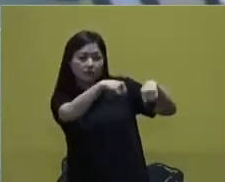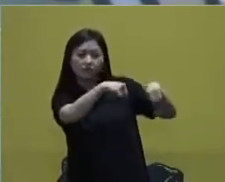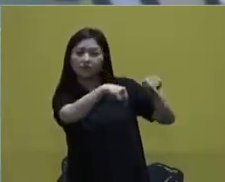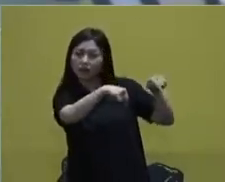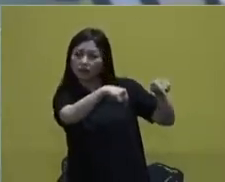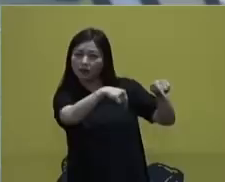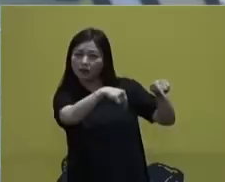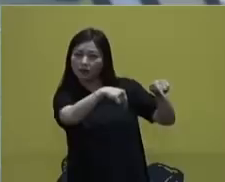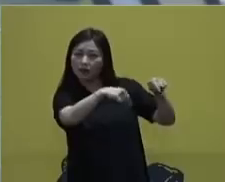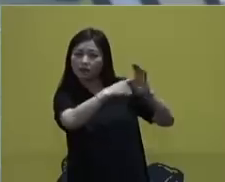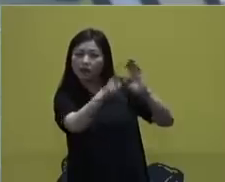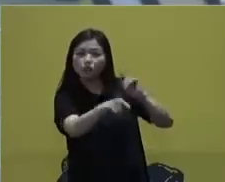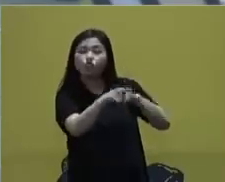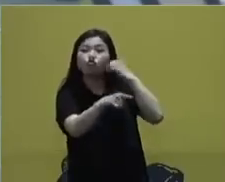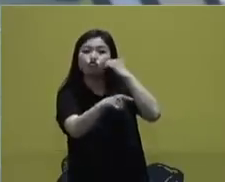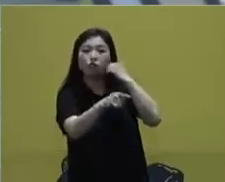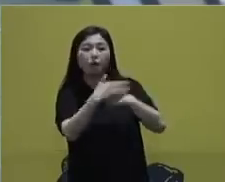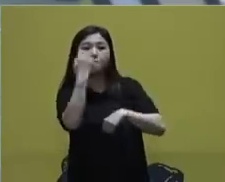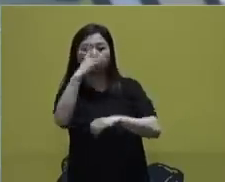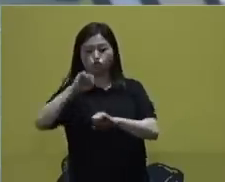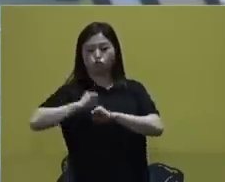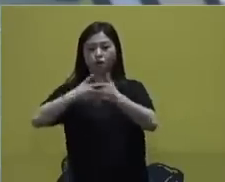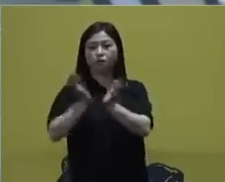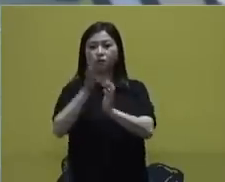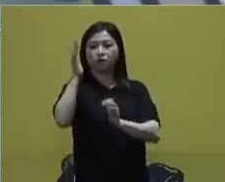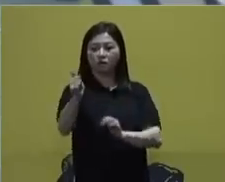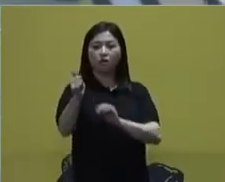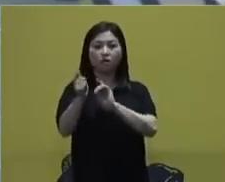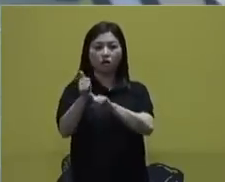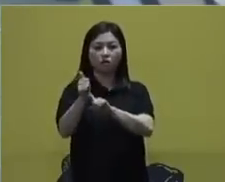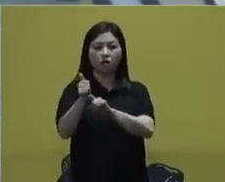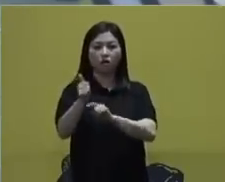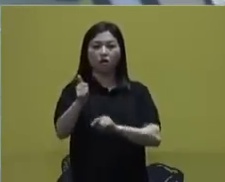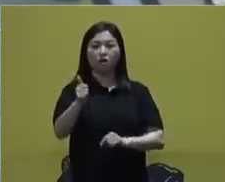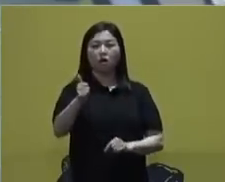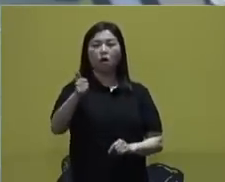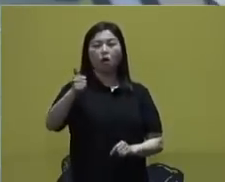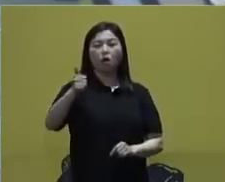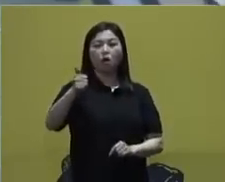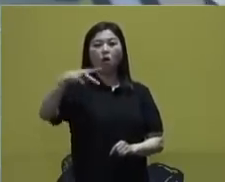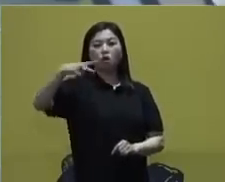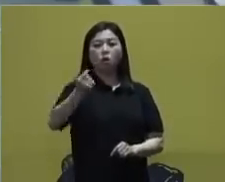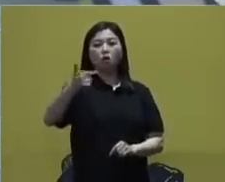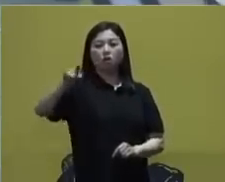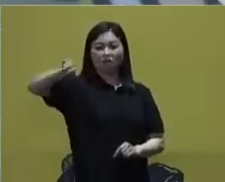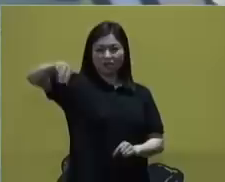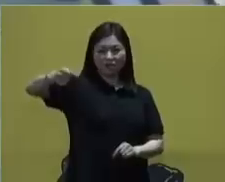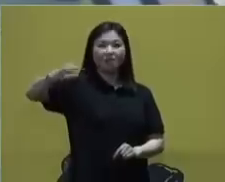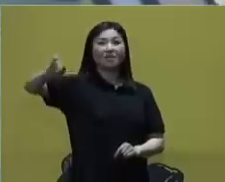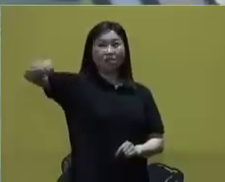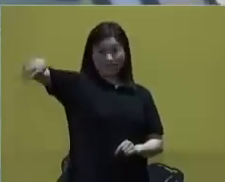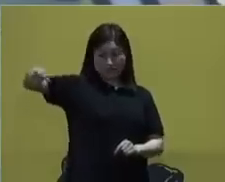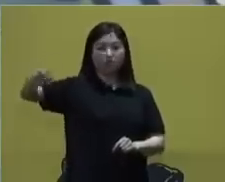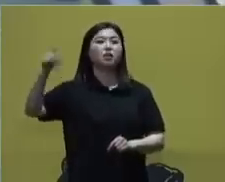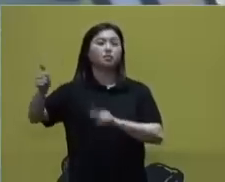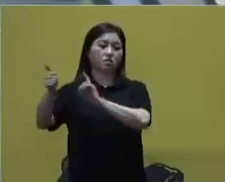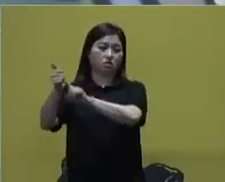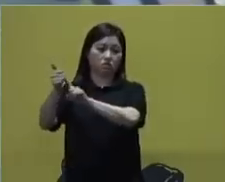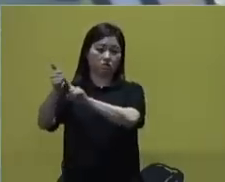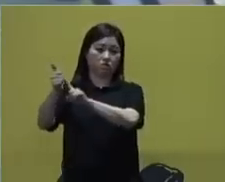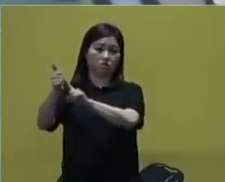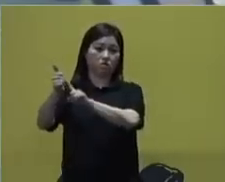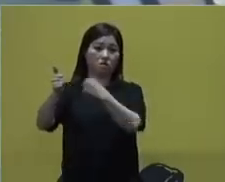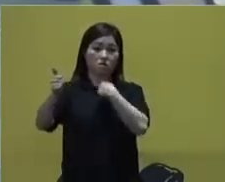상징적인 인물, 그 사람이 바로 미 국방부 장관 런스펠드였습니다. 런스펠드, 도널스 런스펠드. 그, 예, 유명한 그 네오콘의 상징이잖아요. 예. 그 사람이